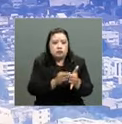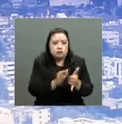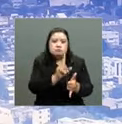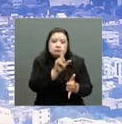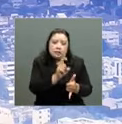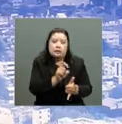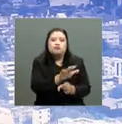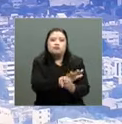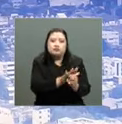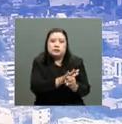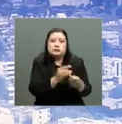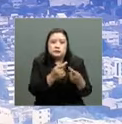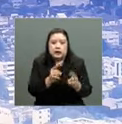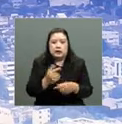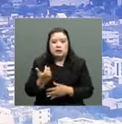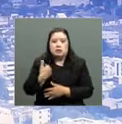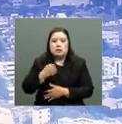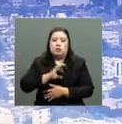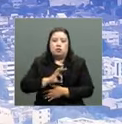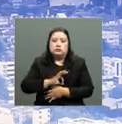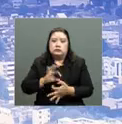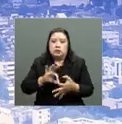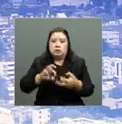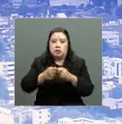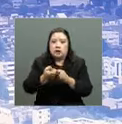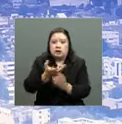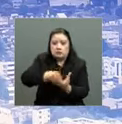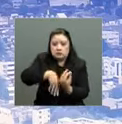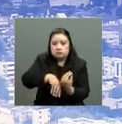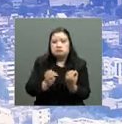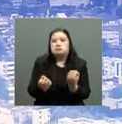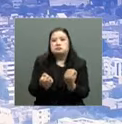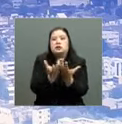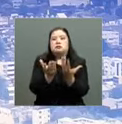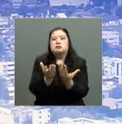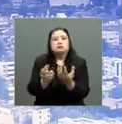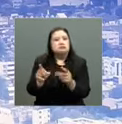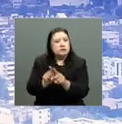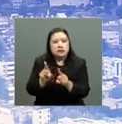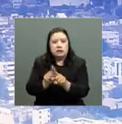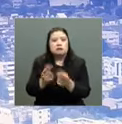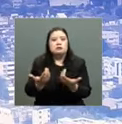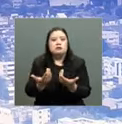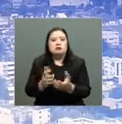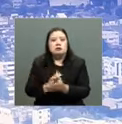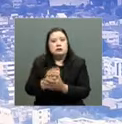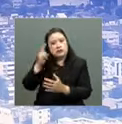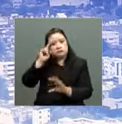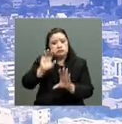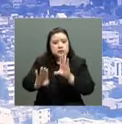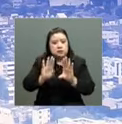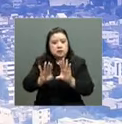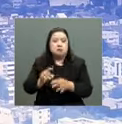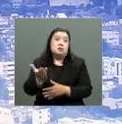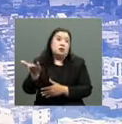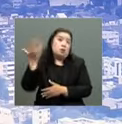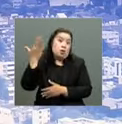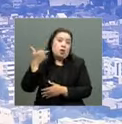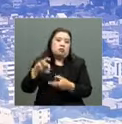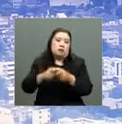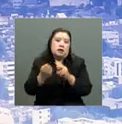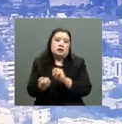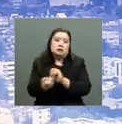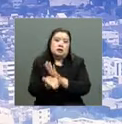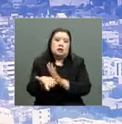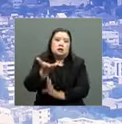ไม่เยอะแต่ว่าทางด้านที่มีผลกระทบต่อเศรษฐกิจก็เยอะเหมือนกับเขาเปรียบเทียบไปเหมือนช่วงที่เราเรียกว่าต้มยำกุ้ง